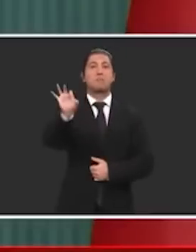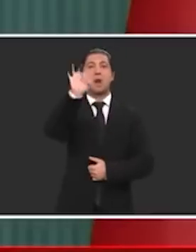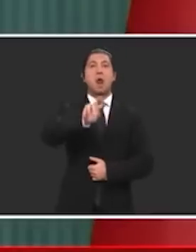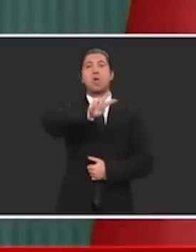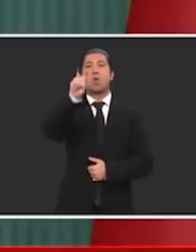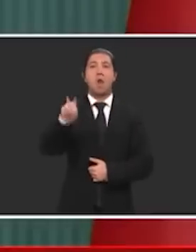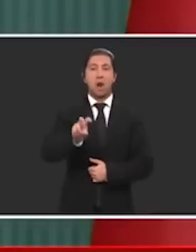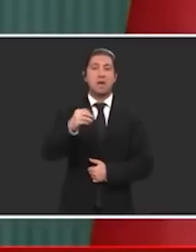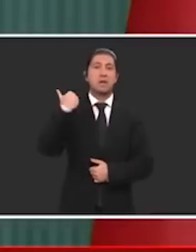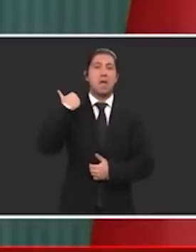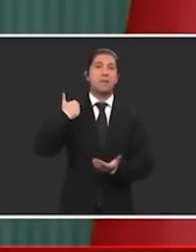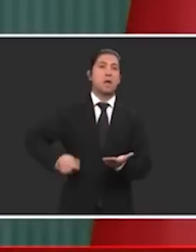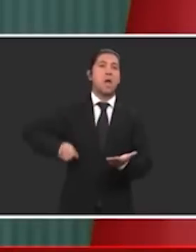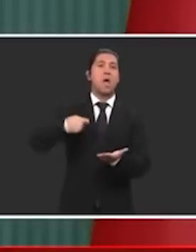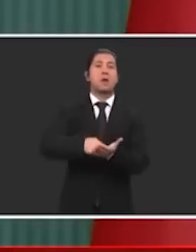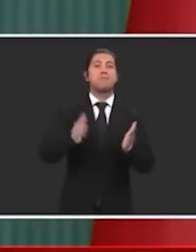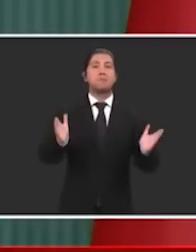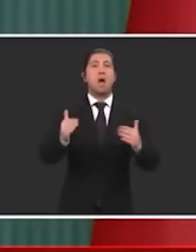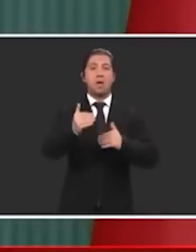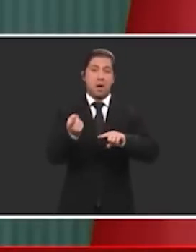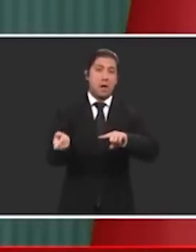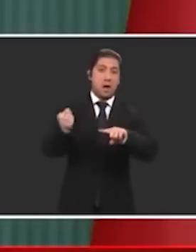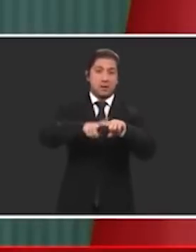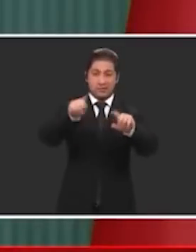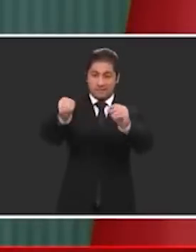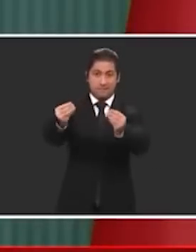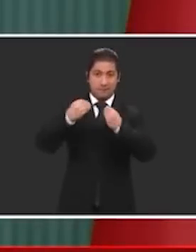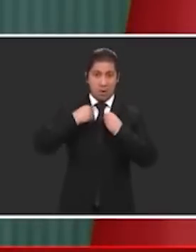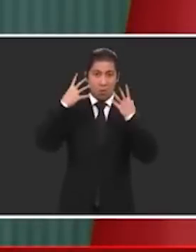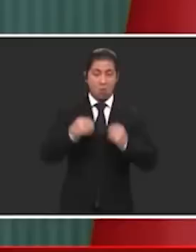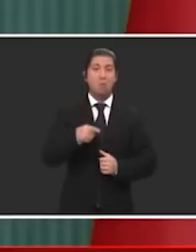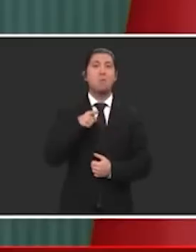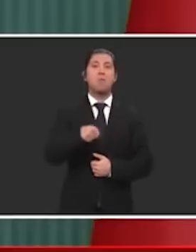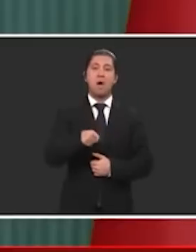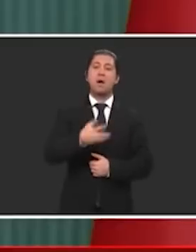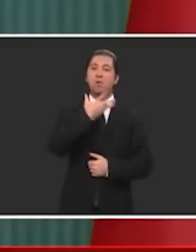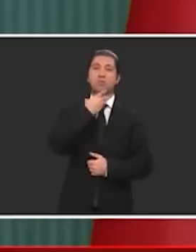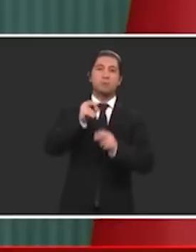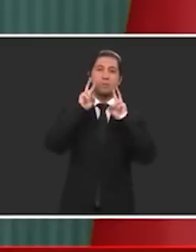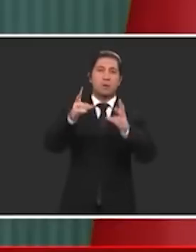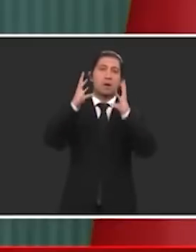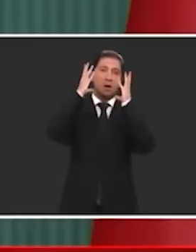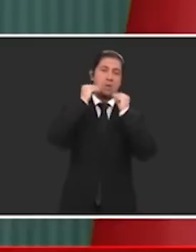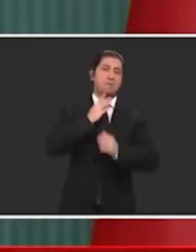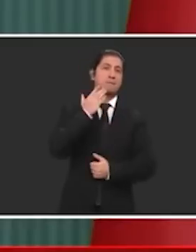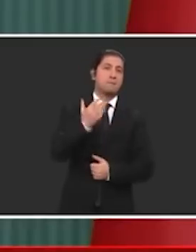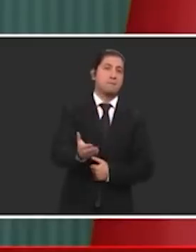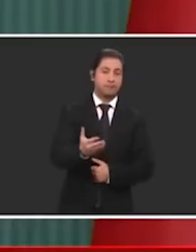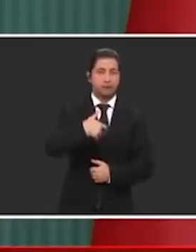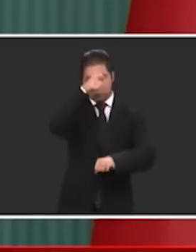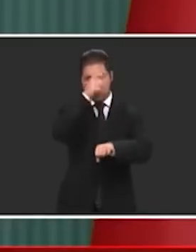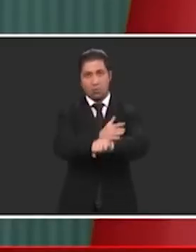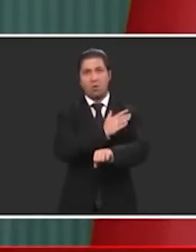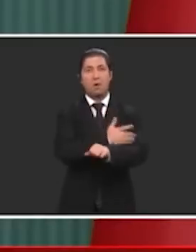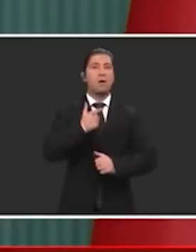dolarlık yeni bir yatırım paketi daha eklemesi bunun bir işaretiydi. Ülkemize yönelik